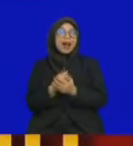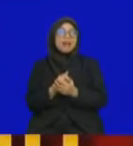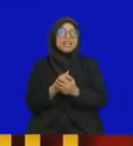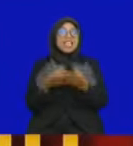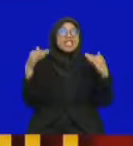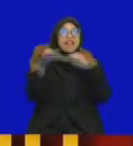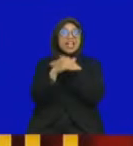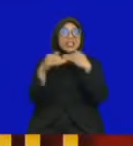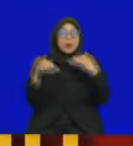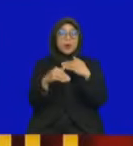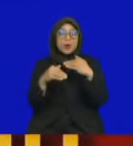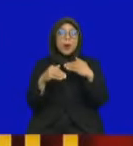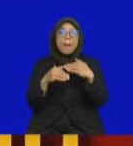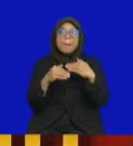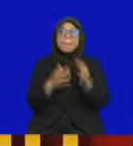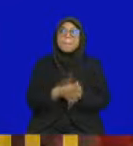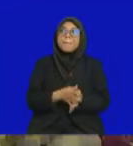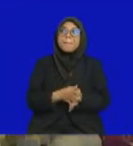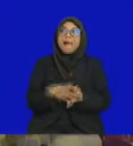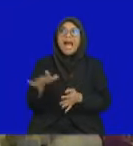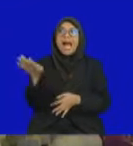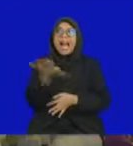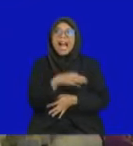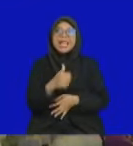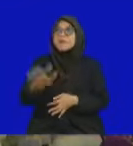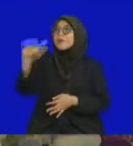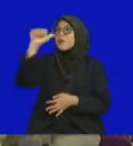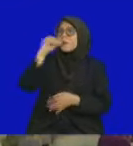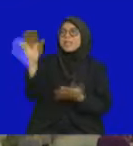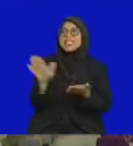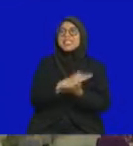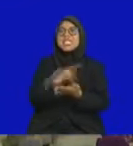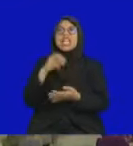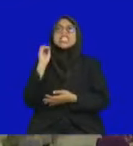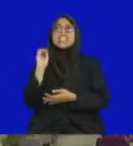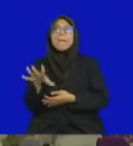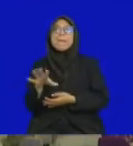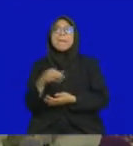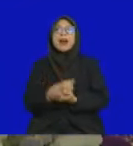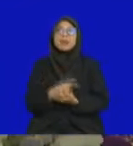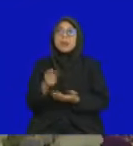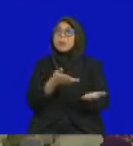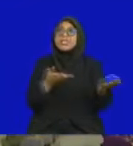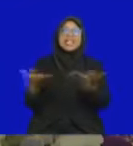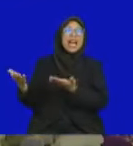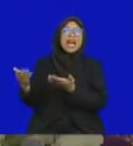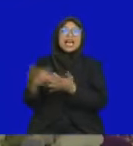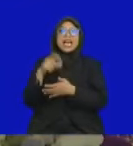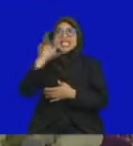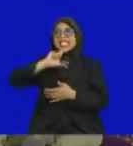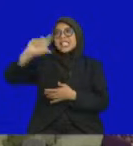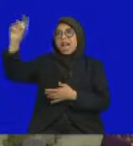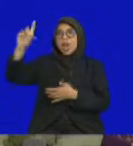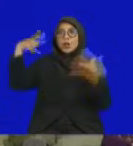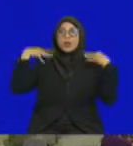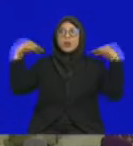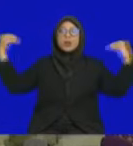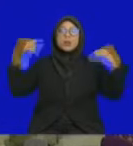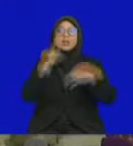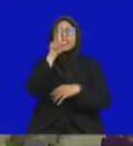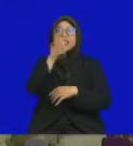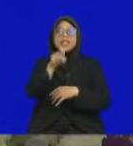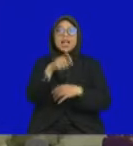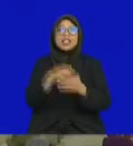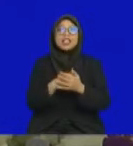infrastruktur pemukiman air minum bersih dan persampahan kami persilakan kepada calon gubernur nomor S untuk bertanya sesuai